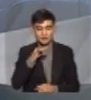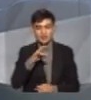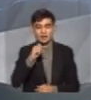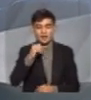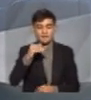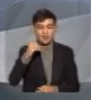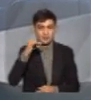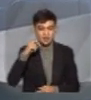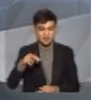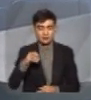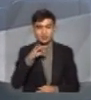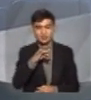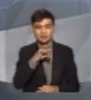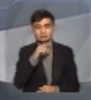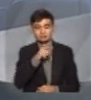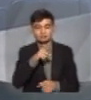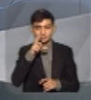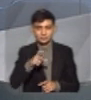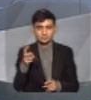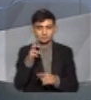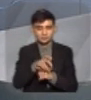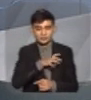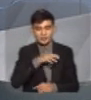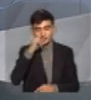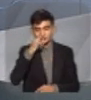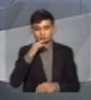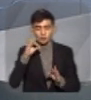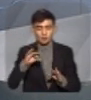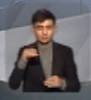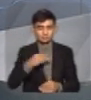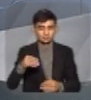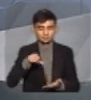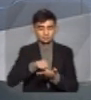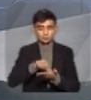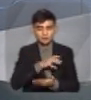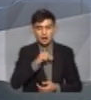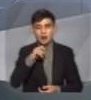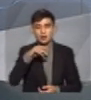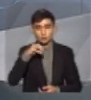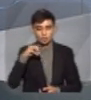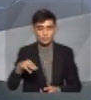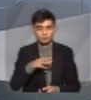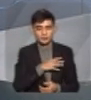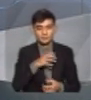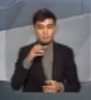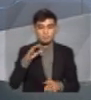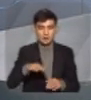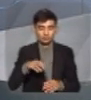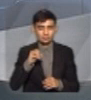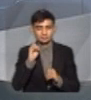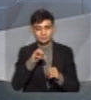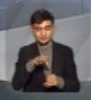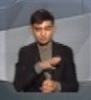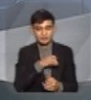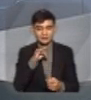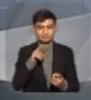Надаль приезжали осенью в столицу по приглашению Федерации тенниса Казахстана. Артем на благотворительном турнире подавал мячи и даже успел